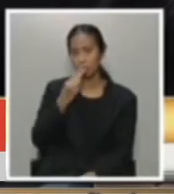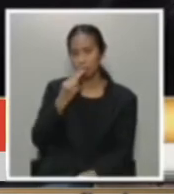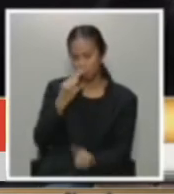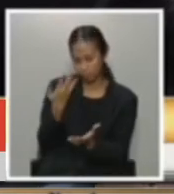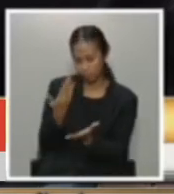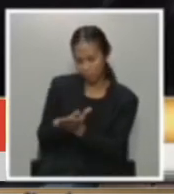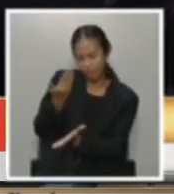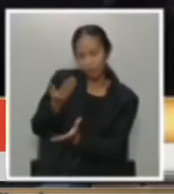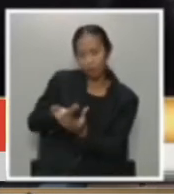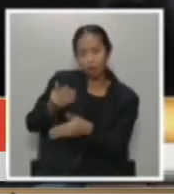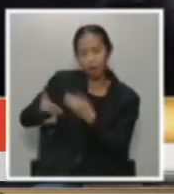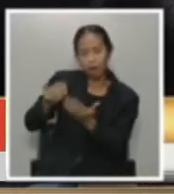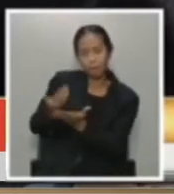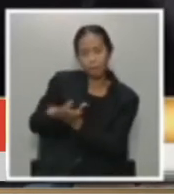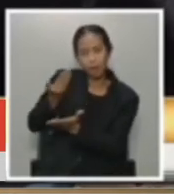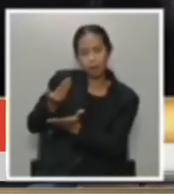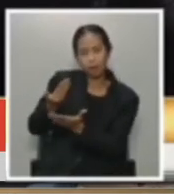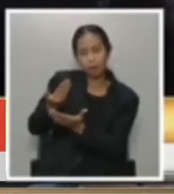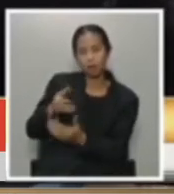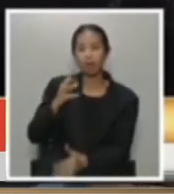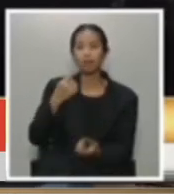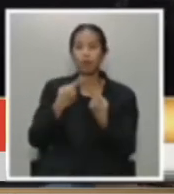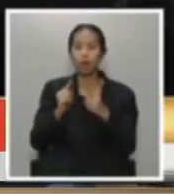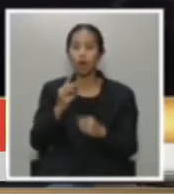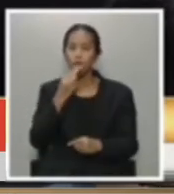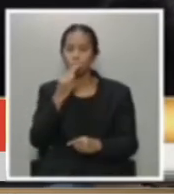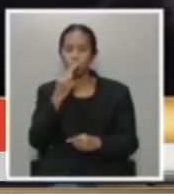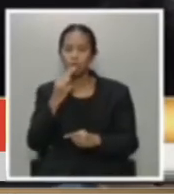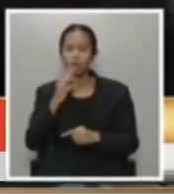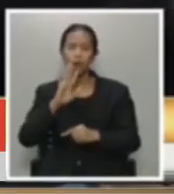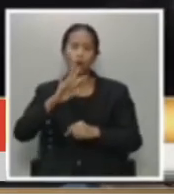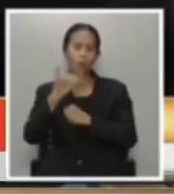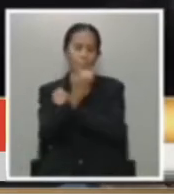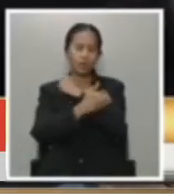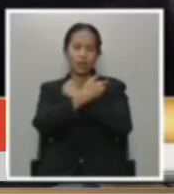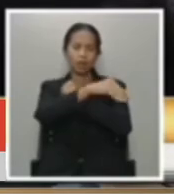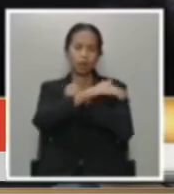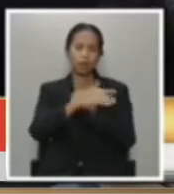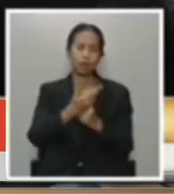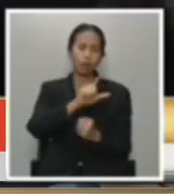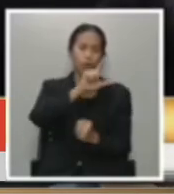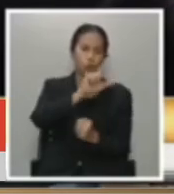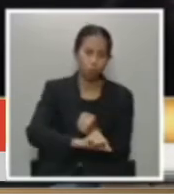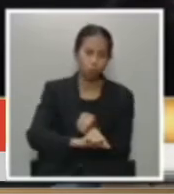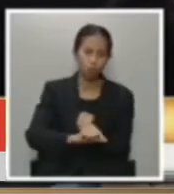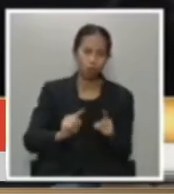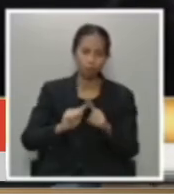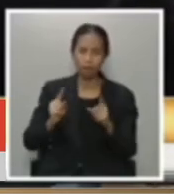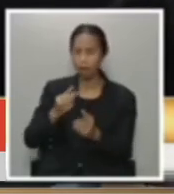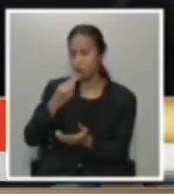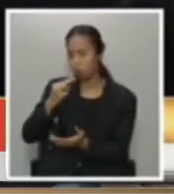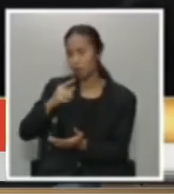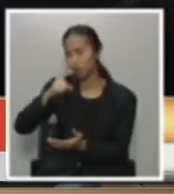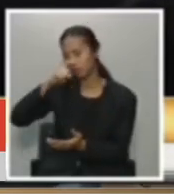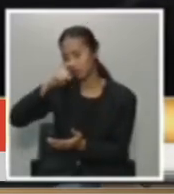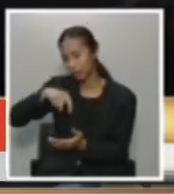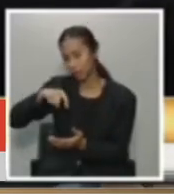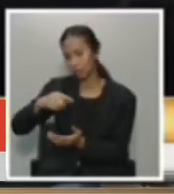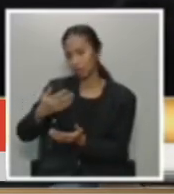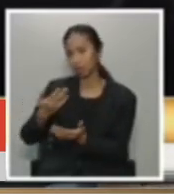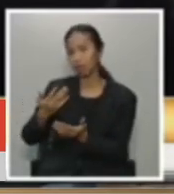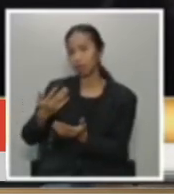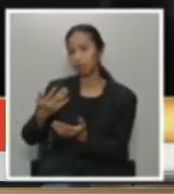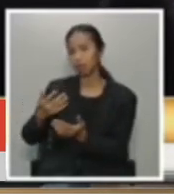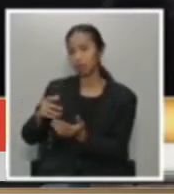นราคาบุหรี่ฝรั่งลดลงโรงงานยาสูบมีกำไร 8,000 ล้านกว่าเหลือไม่ถึงพันน่ะ